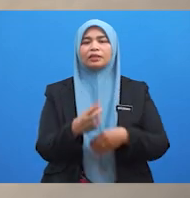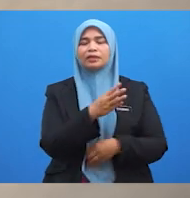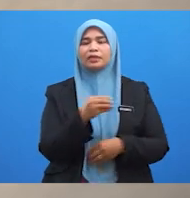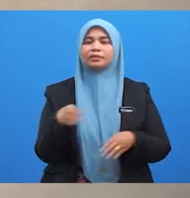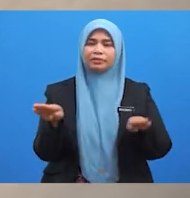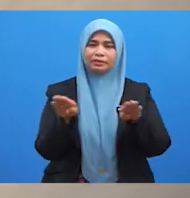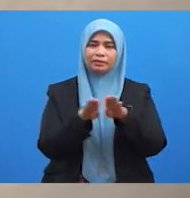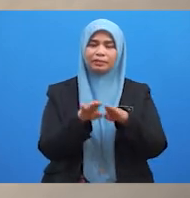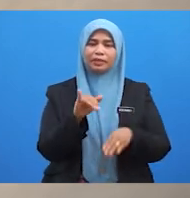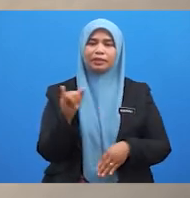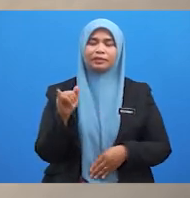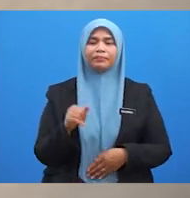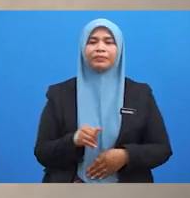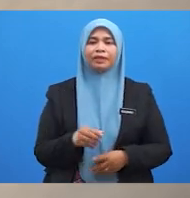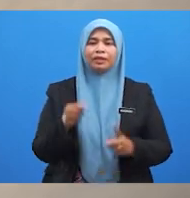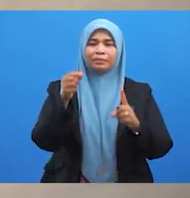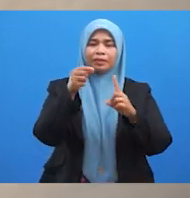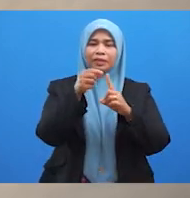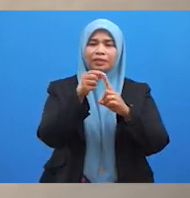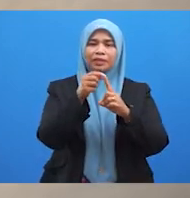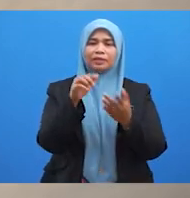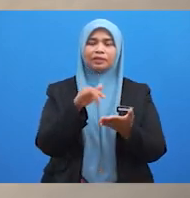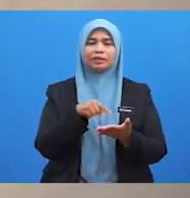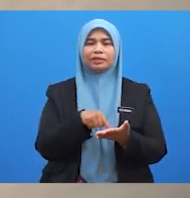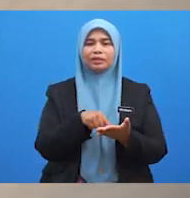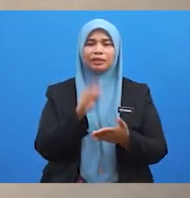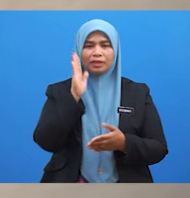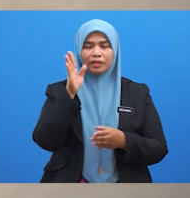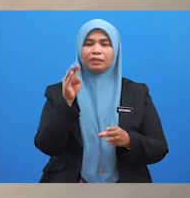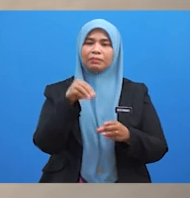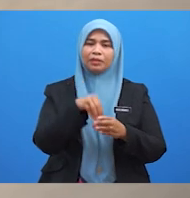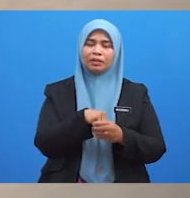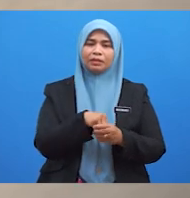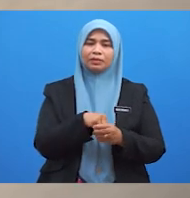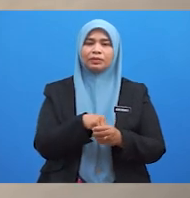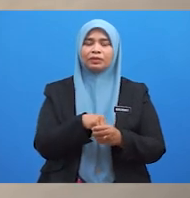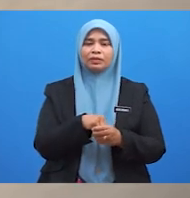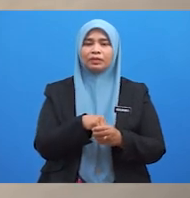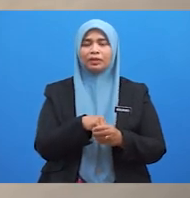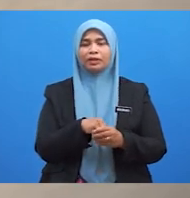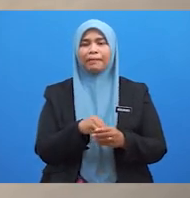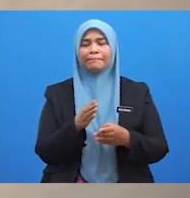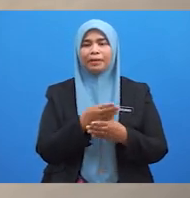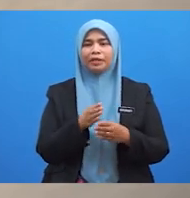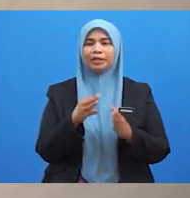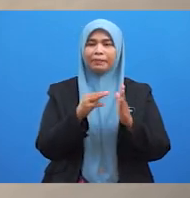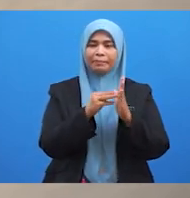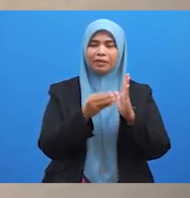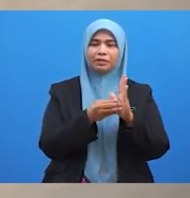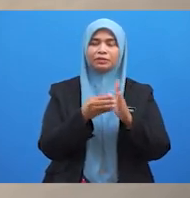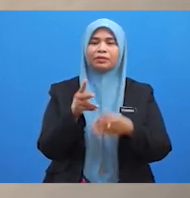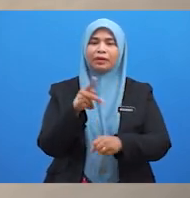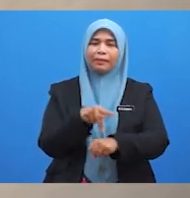sebagainya. Perkataan ini akan dimasukkan pada bahagian maksud pantun